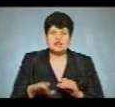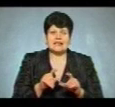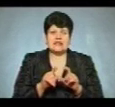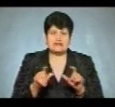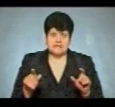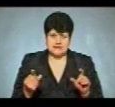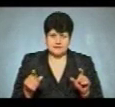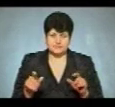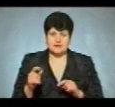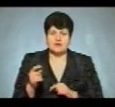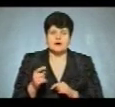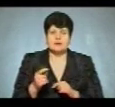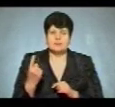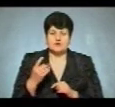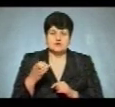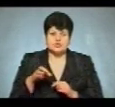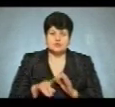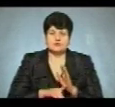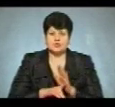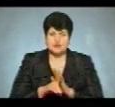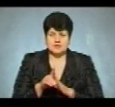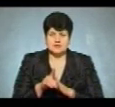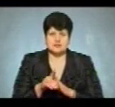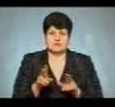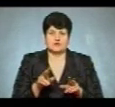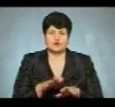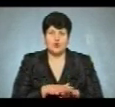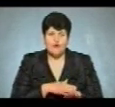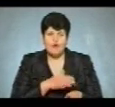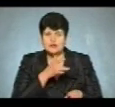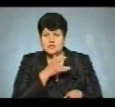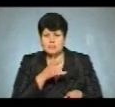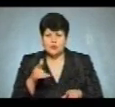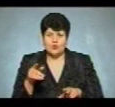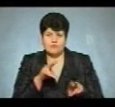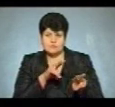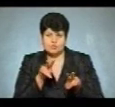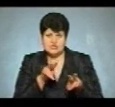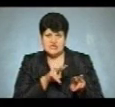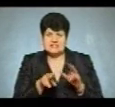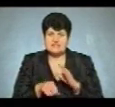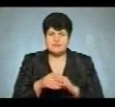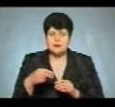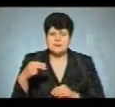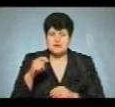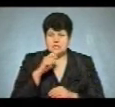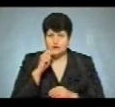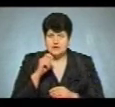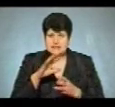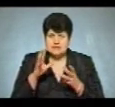січня цього року розпочала довготермінове спостереження за виборами президента України. Загалом по Україні